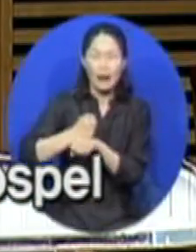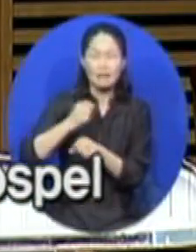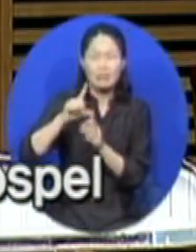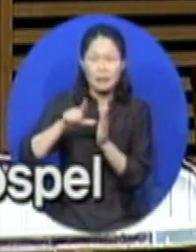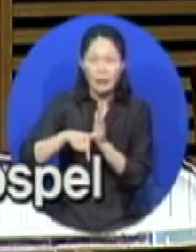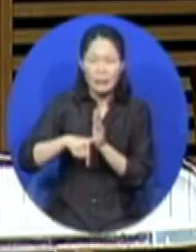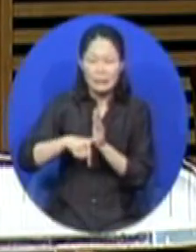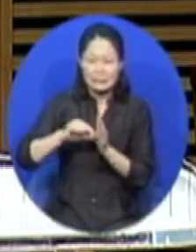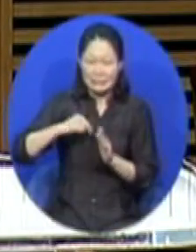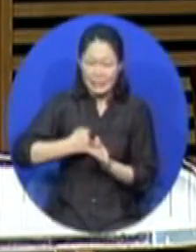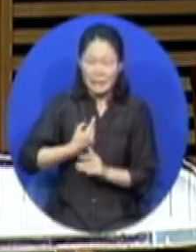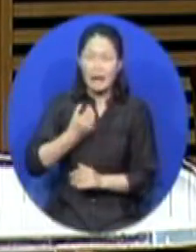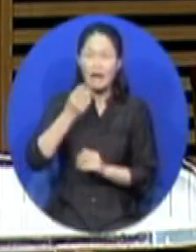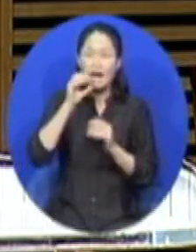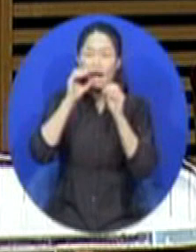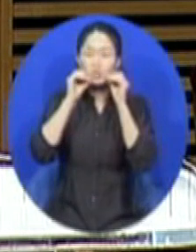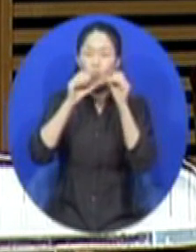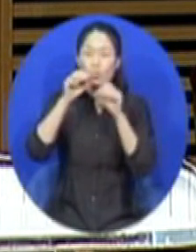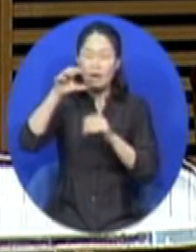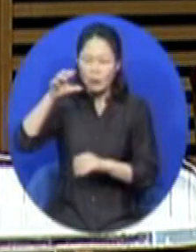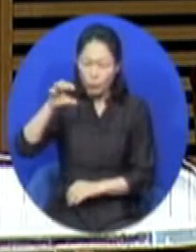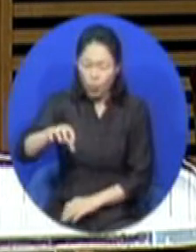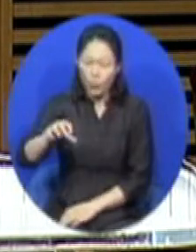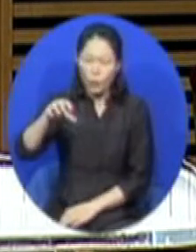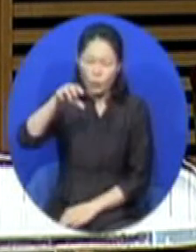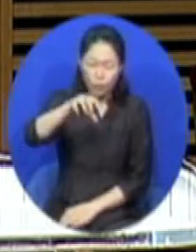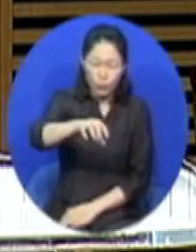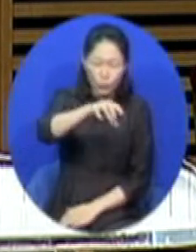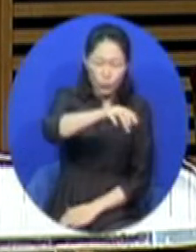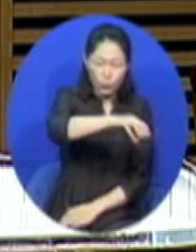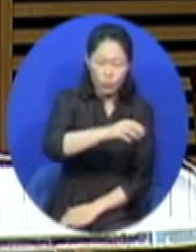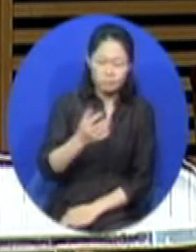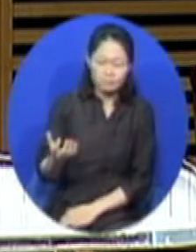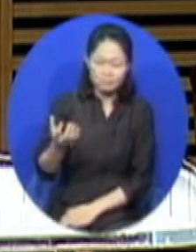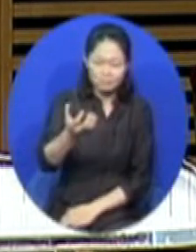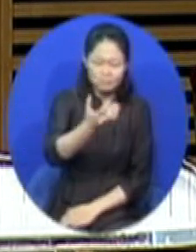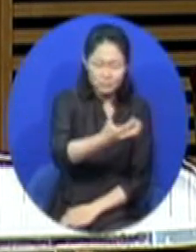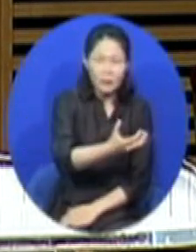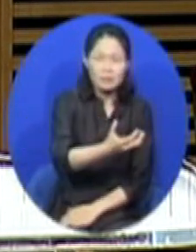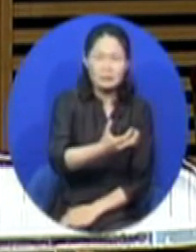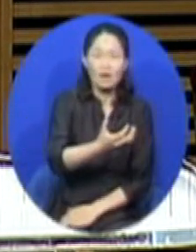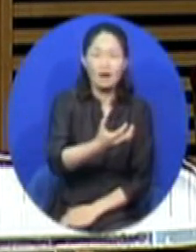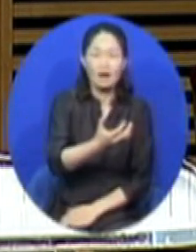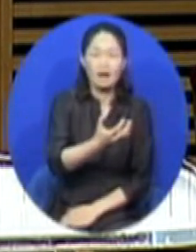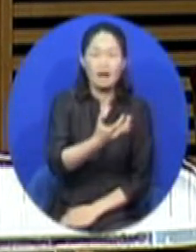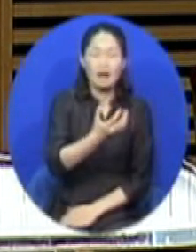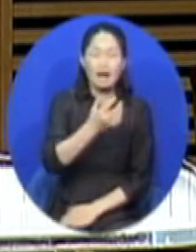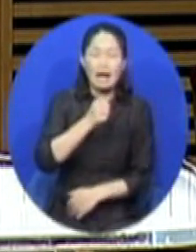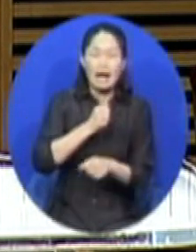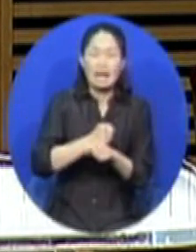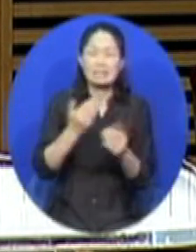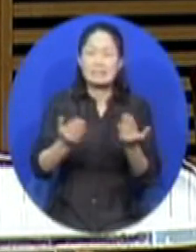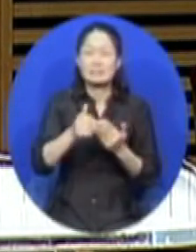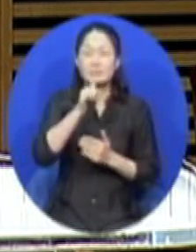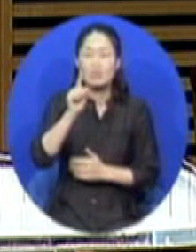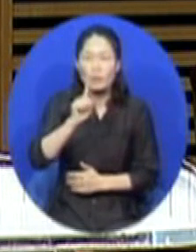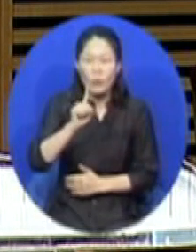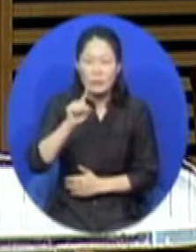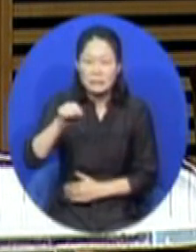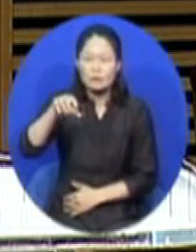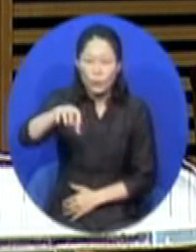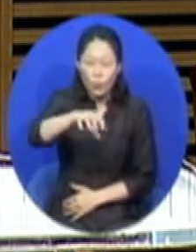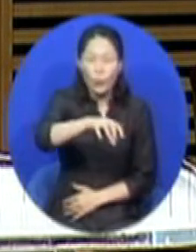곳마다 다시 록 돌아봅니다 그리고 한게 있어요 그렇지 뭐냐면 그 지역마다